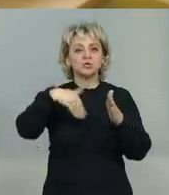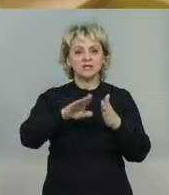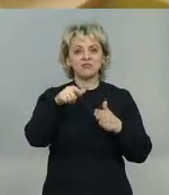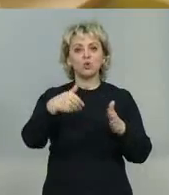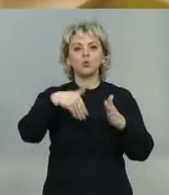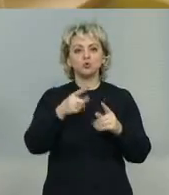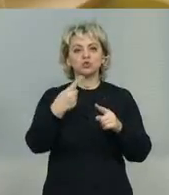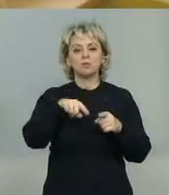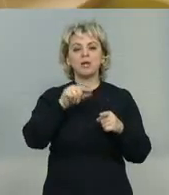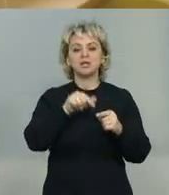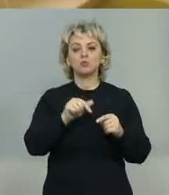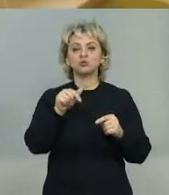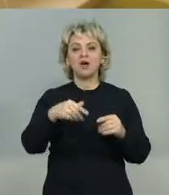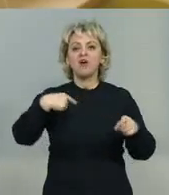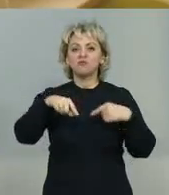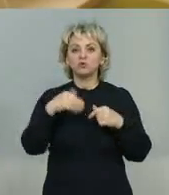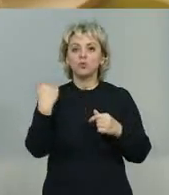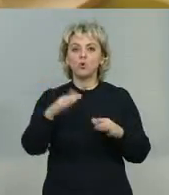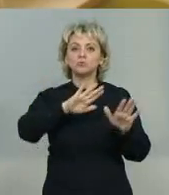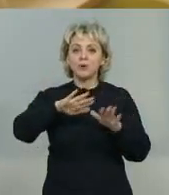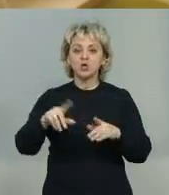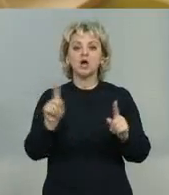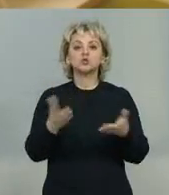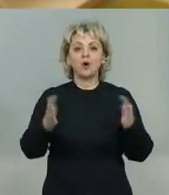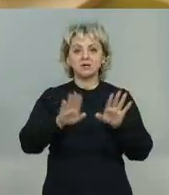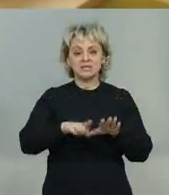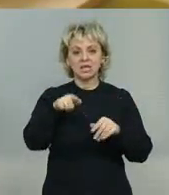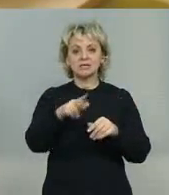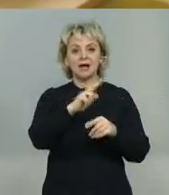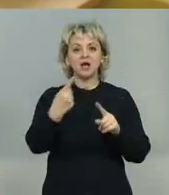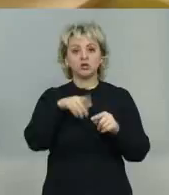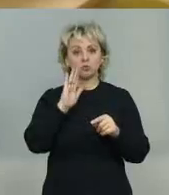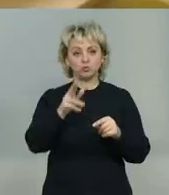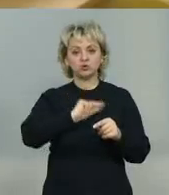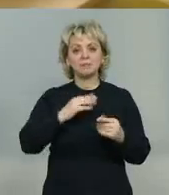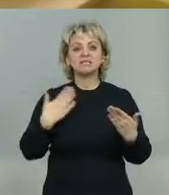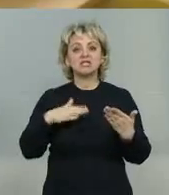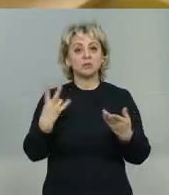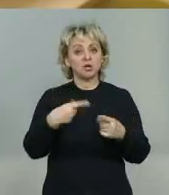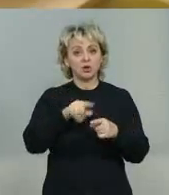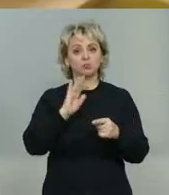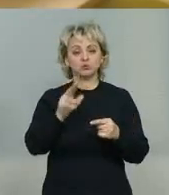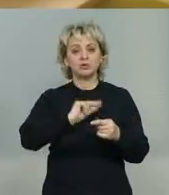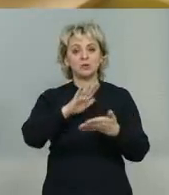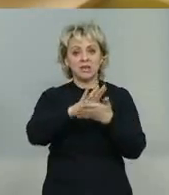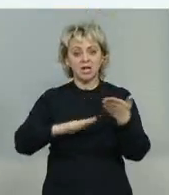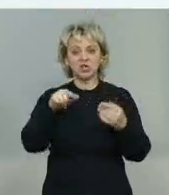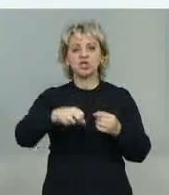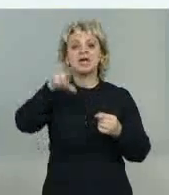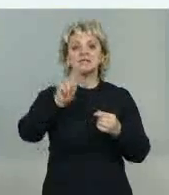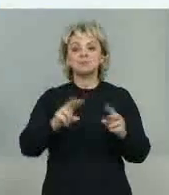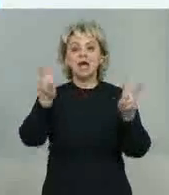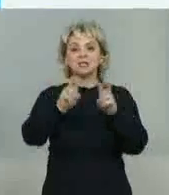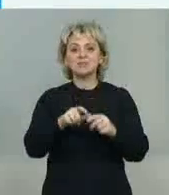усовершенствовать, улучшить, потому что футбол он пройдет, а что останется и как это будет работать, для чего это будет работать в дальнейшем.